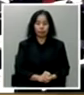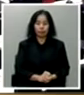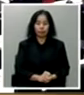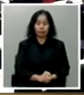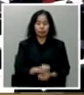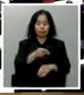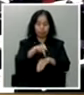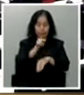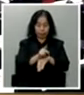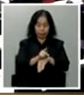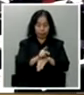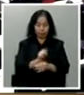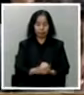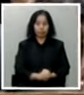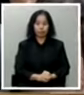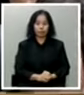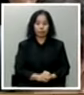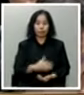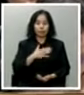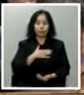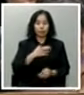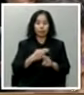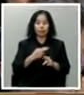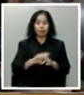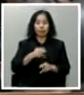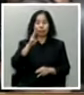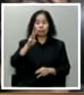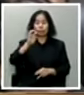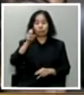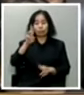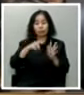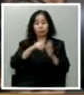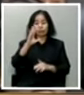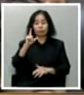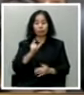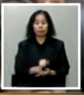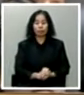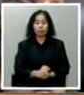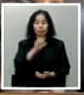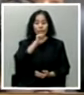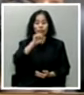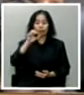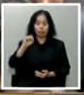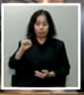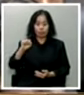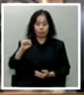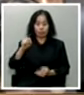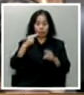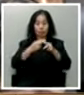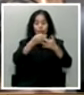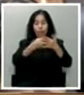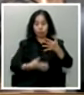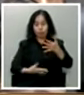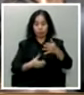ท่านประธานที่เคารพครับกับผมนายวิรัตรัตนเศษสมาชิกสภาผู้แทนราษฎรบัญชีร